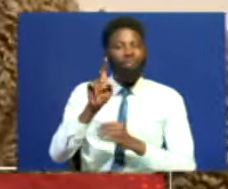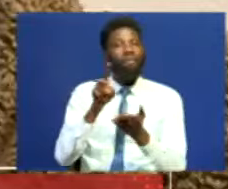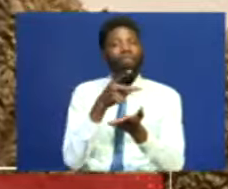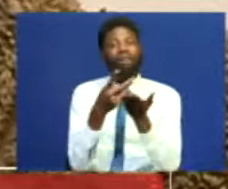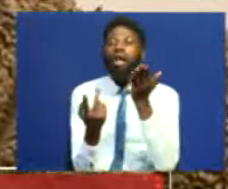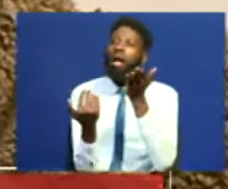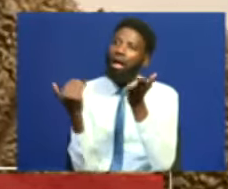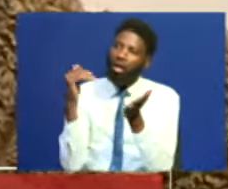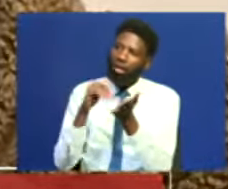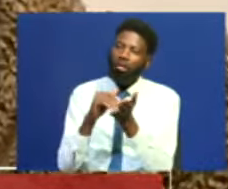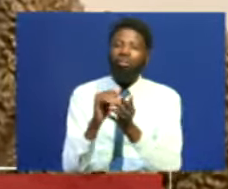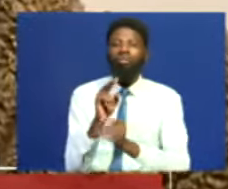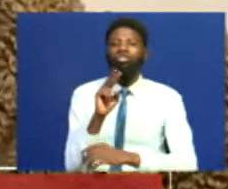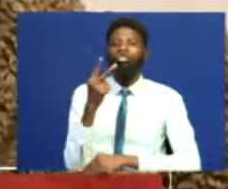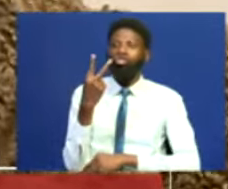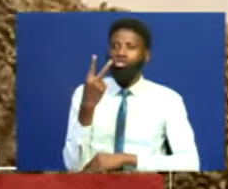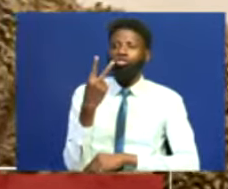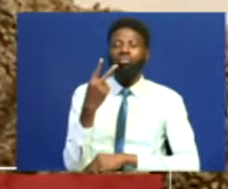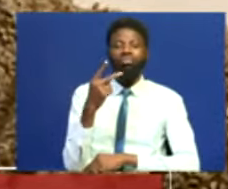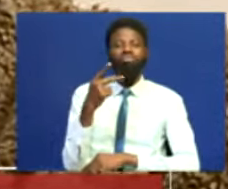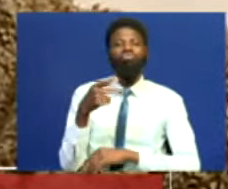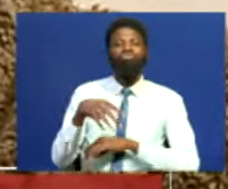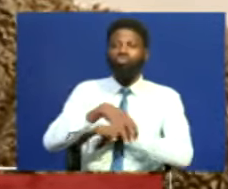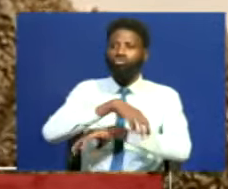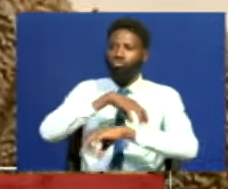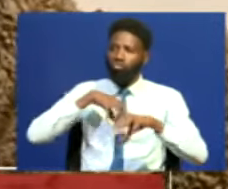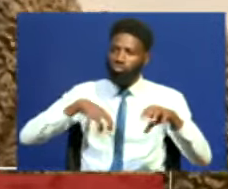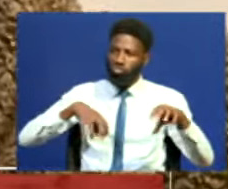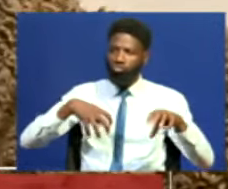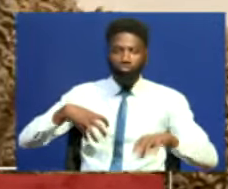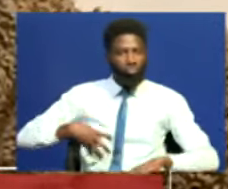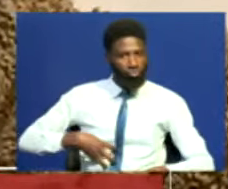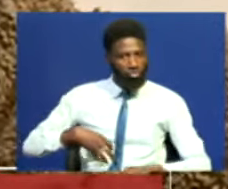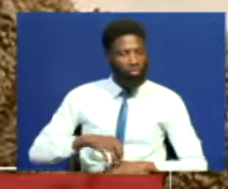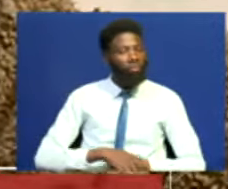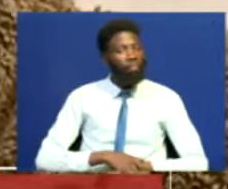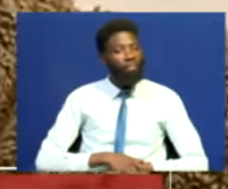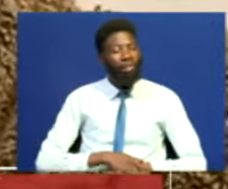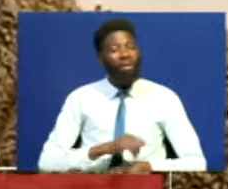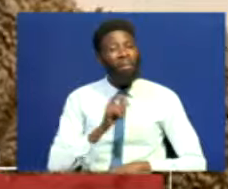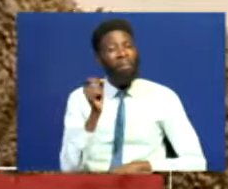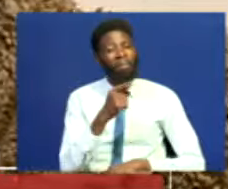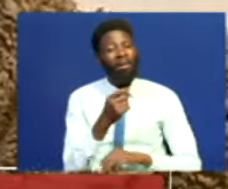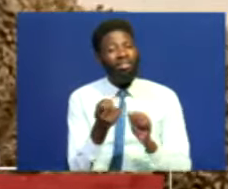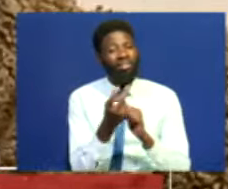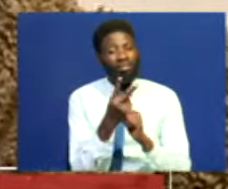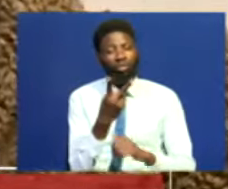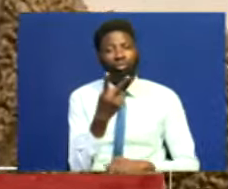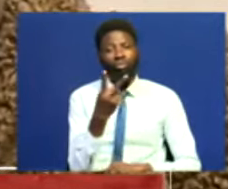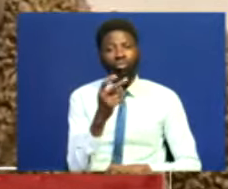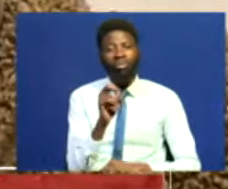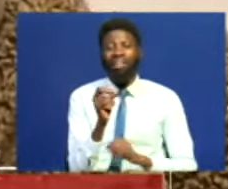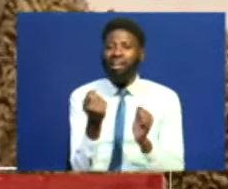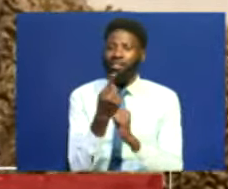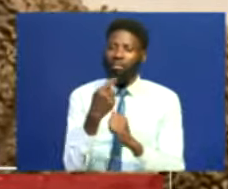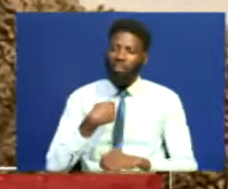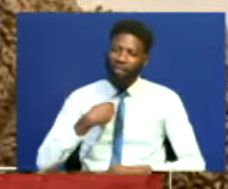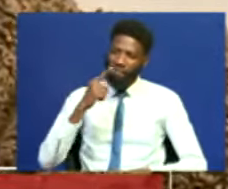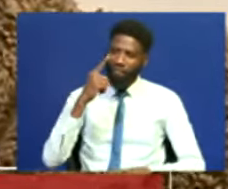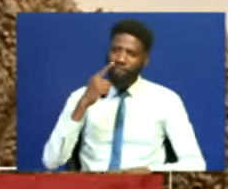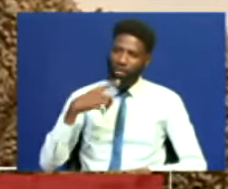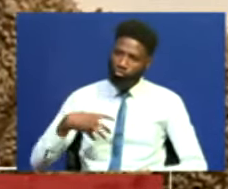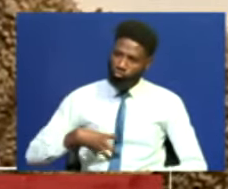I was her first donor December 2011, just days after her 7th birthday. Her